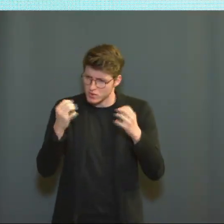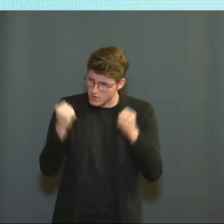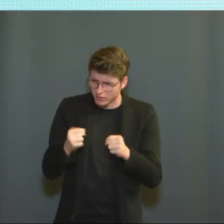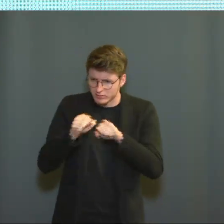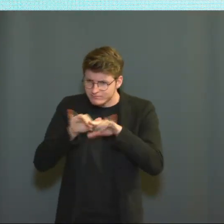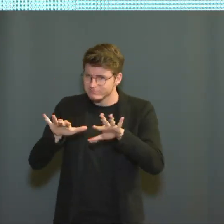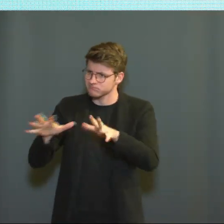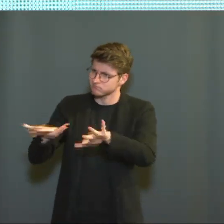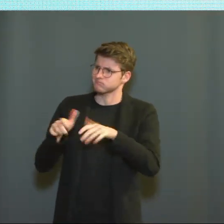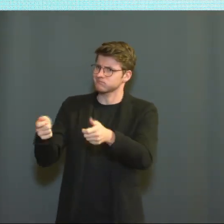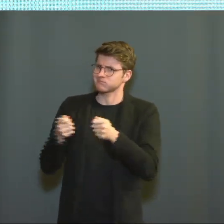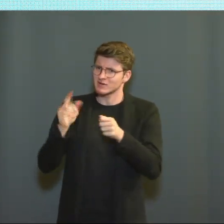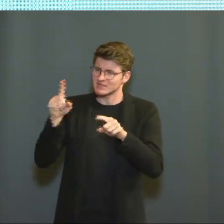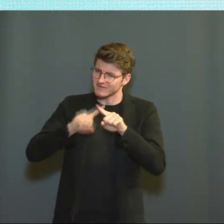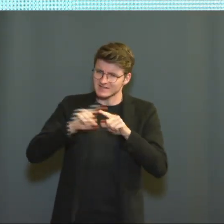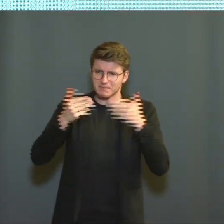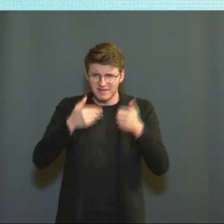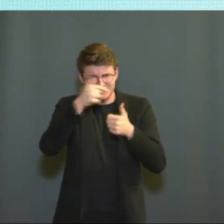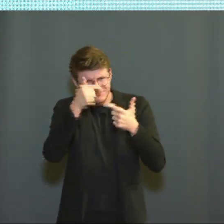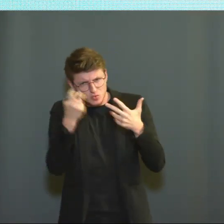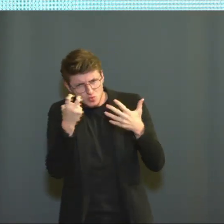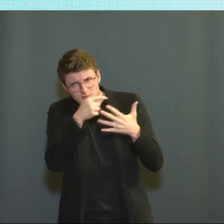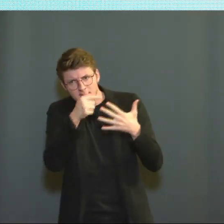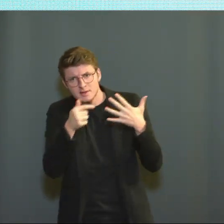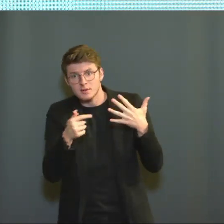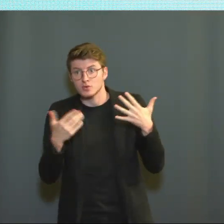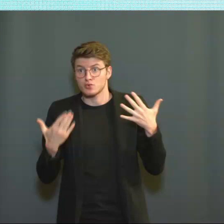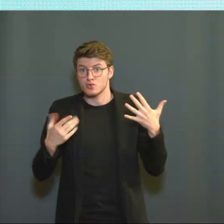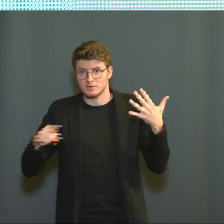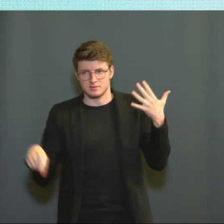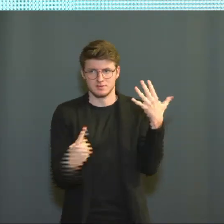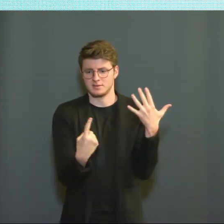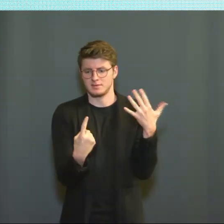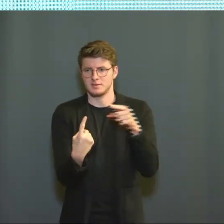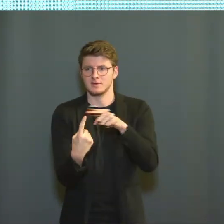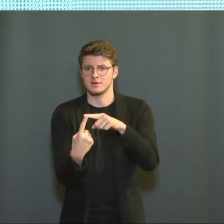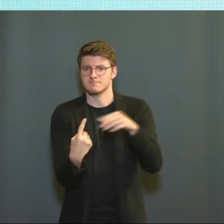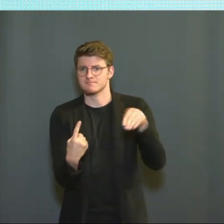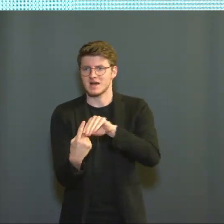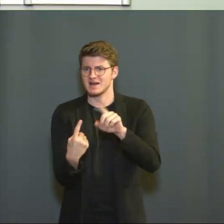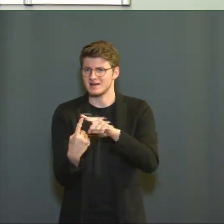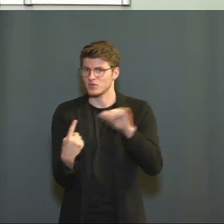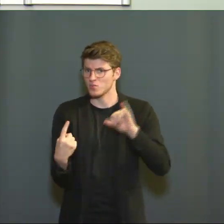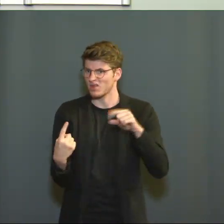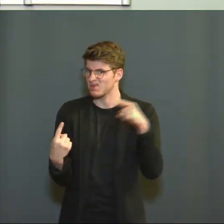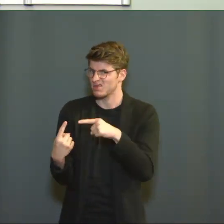gaan. En vanaf vandaag komt daar een belangrijk instrument bij, de app